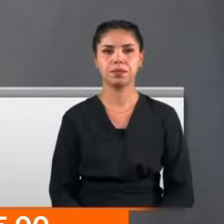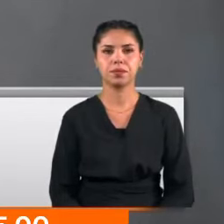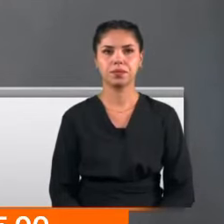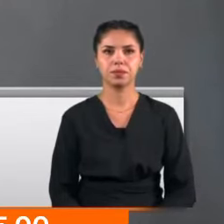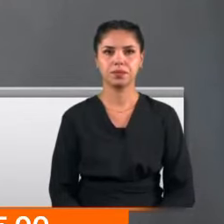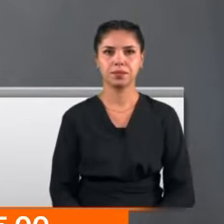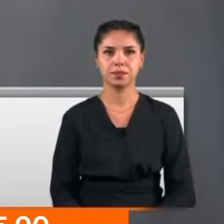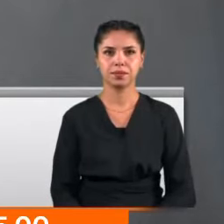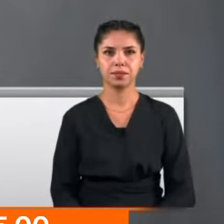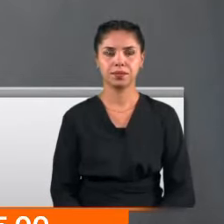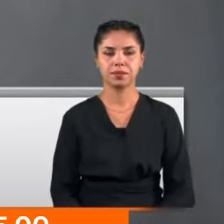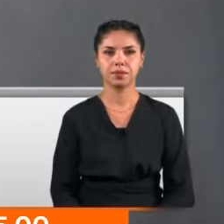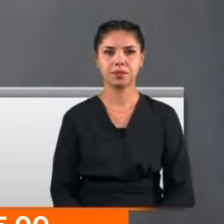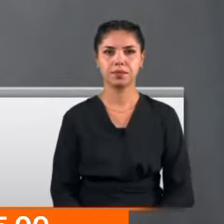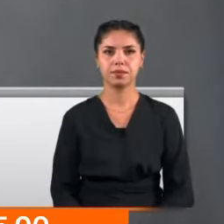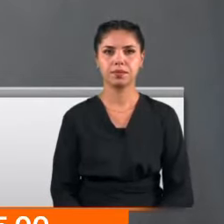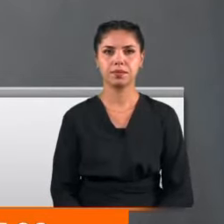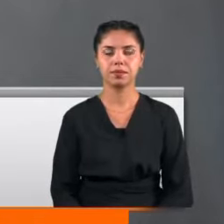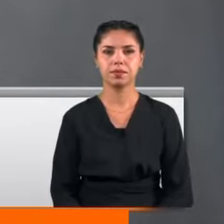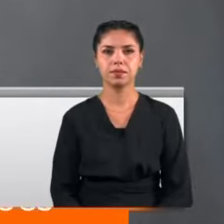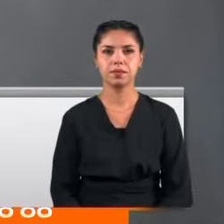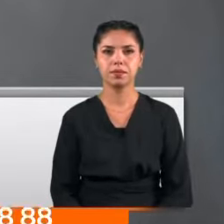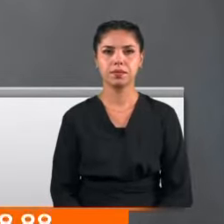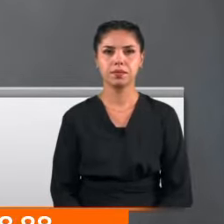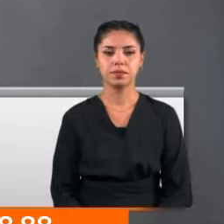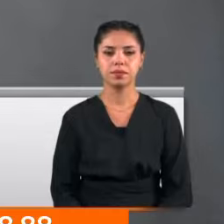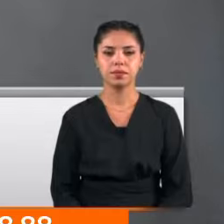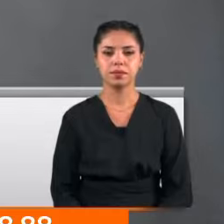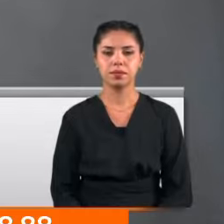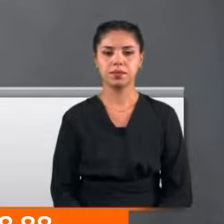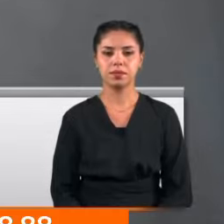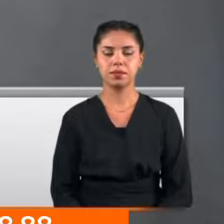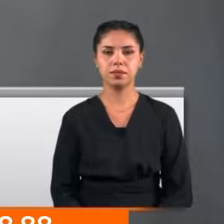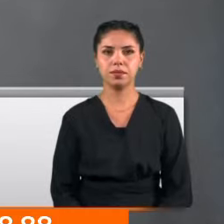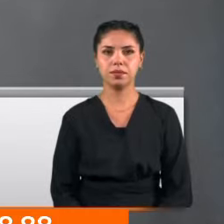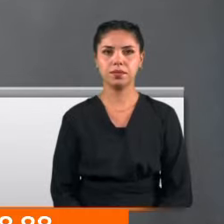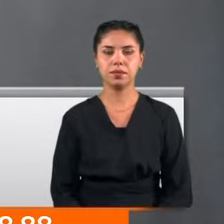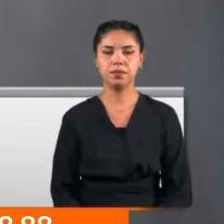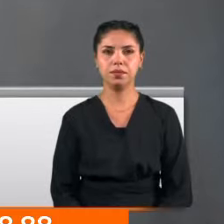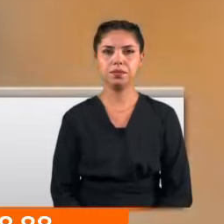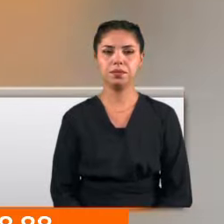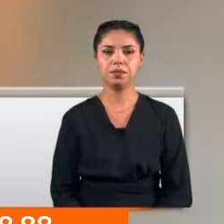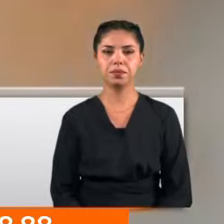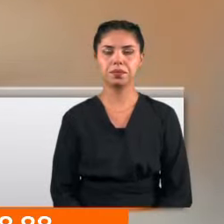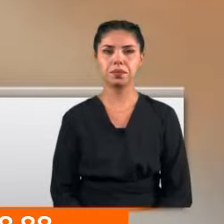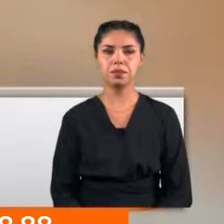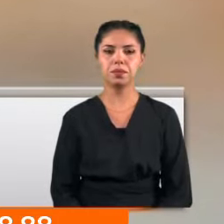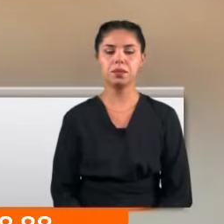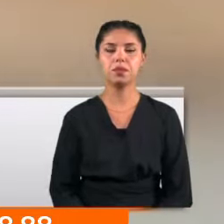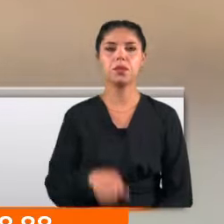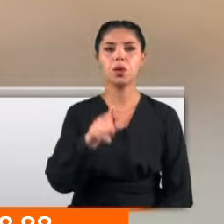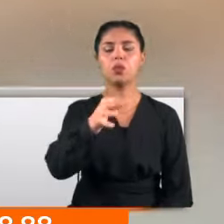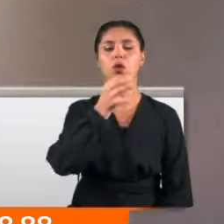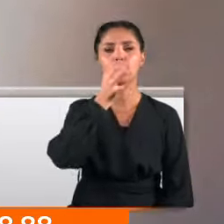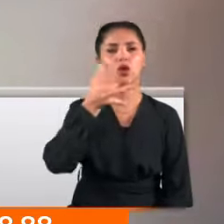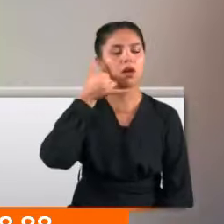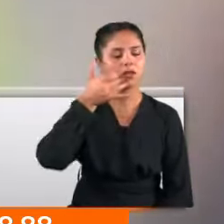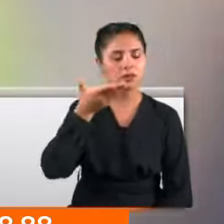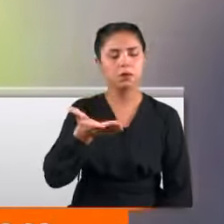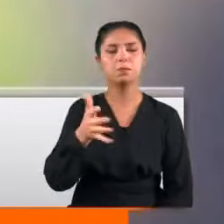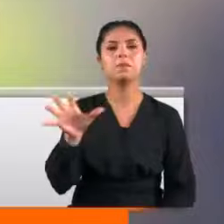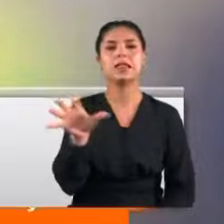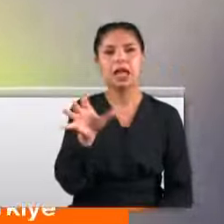Savaşta yeni bir aşamanın başlangıcındayız. Kuzey bölgesine kaynak ve güç tahsis ediyoruz ve görevimiz açık. Çağrı cihazları, telsizler,